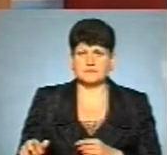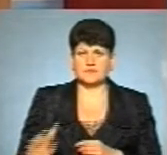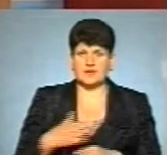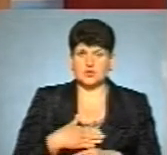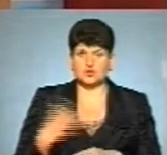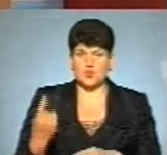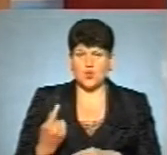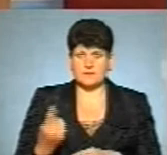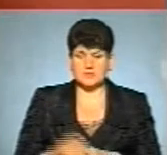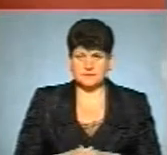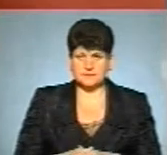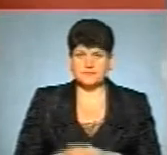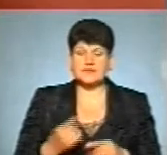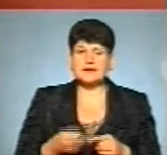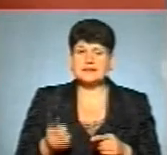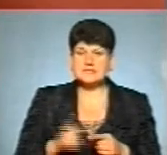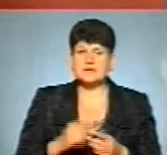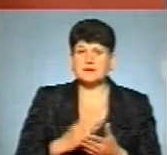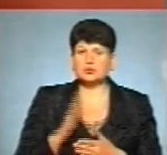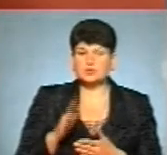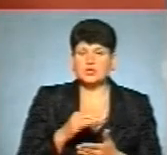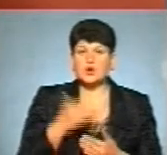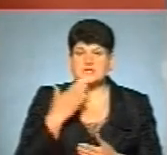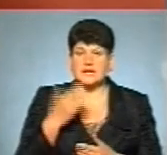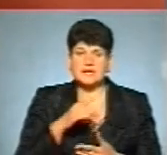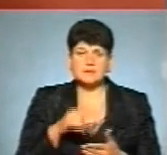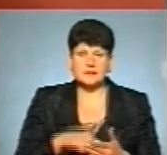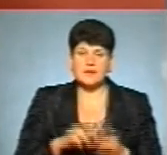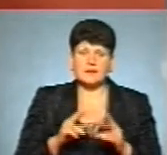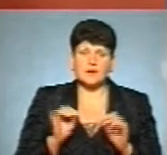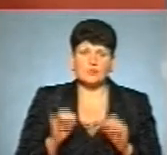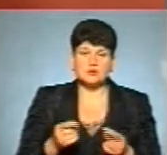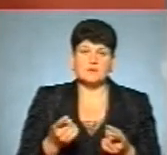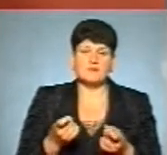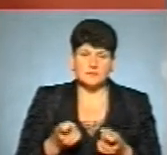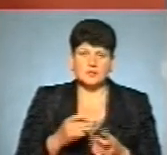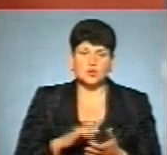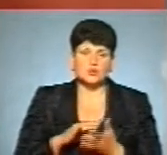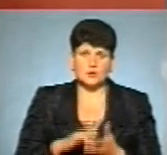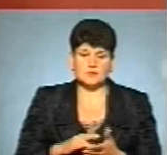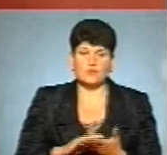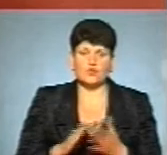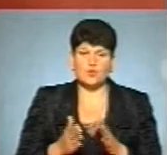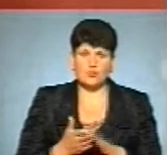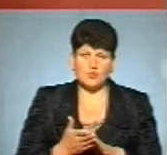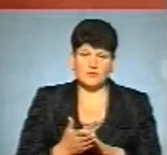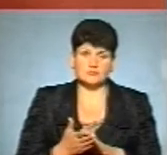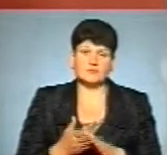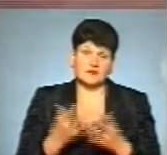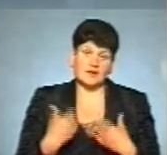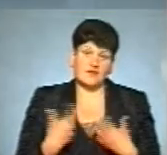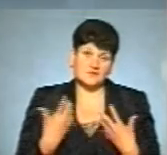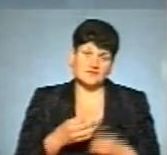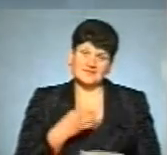нашу область. Власне, це якраз мало бути останнє питання. Як можна привабити туристів в умовах пандемії коронавірусу? Я від